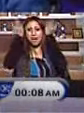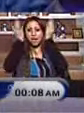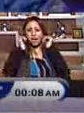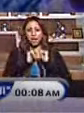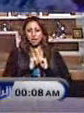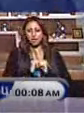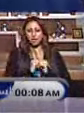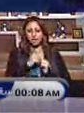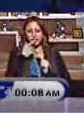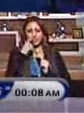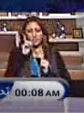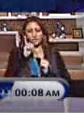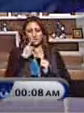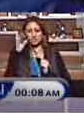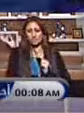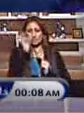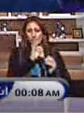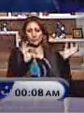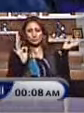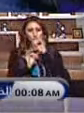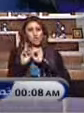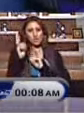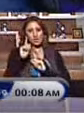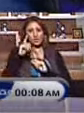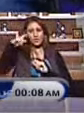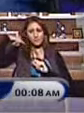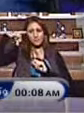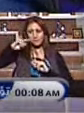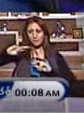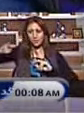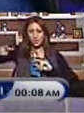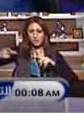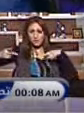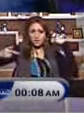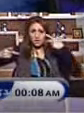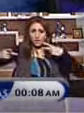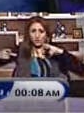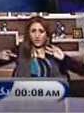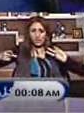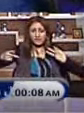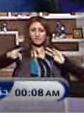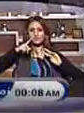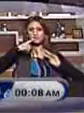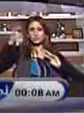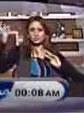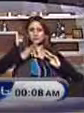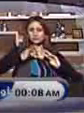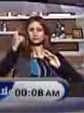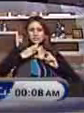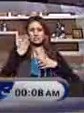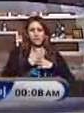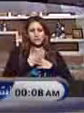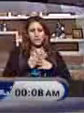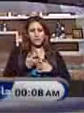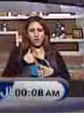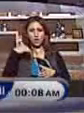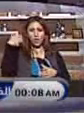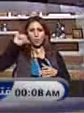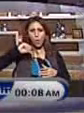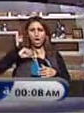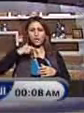لكن انا لما اعارضك واختلف معك لا اذكر الا سيئتك يعني ما فيش ولا صفه ك هكذا يصير الاخر